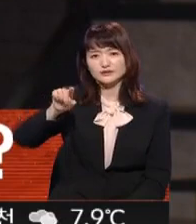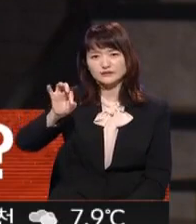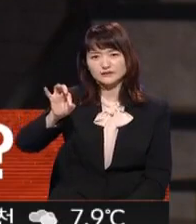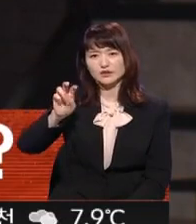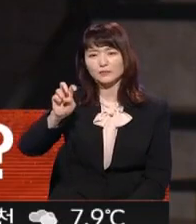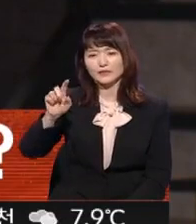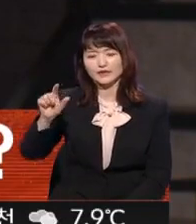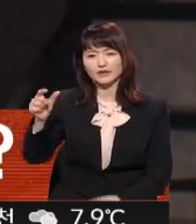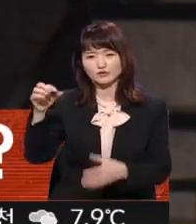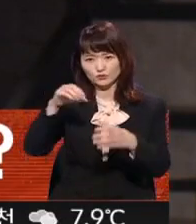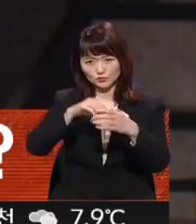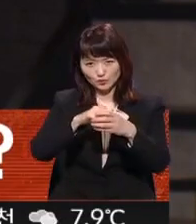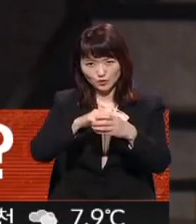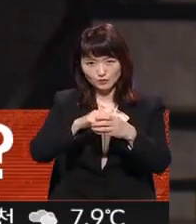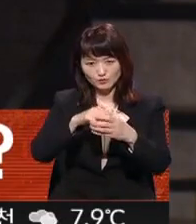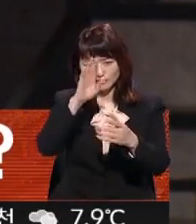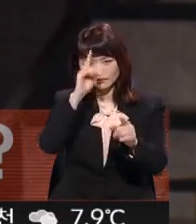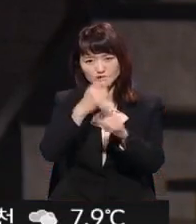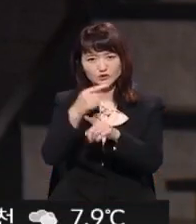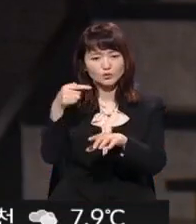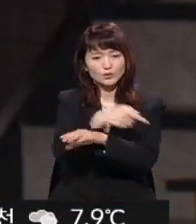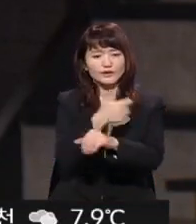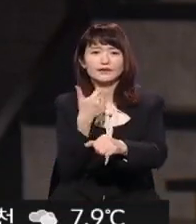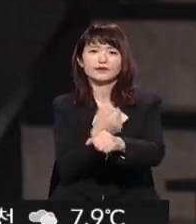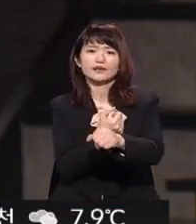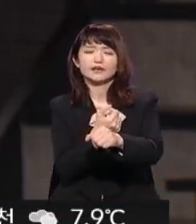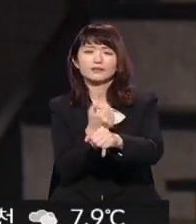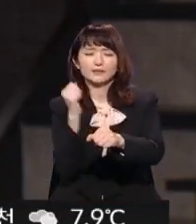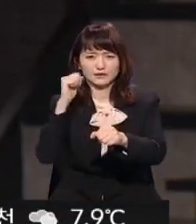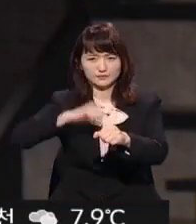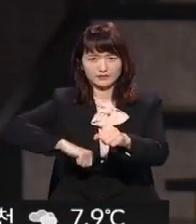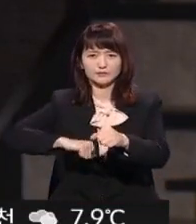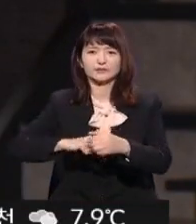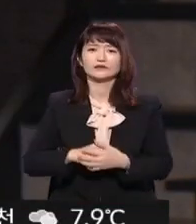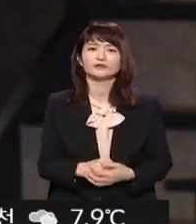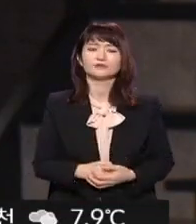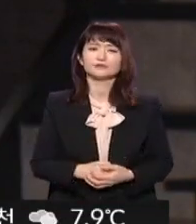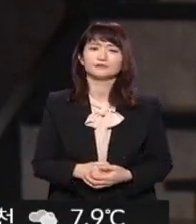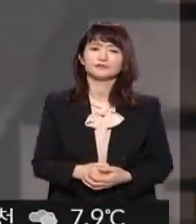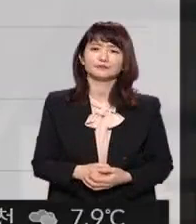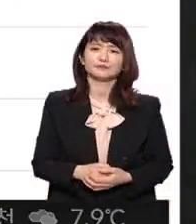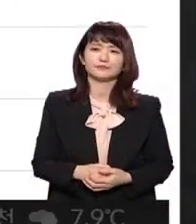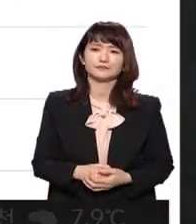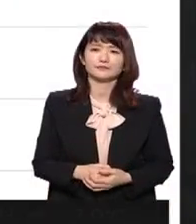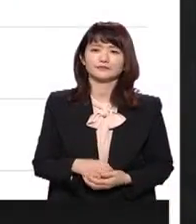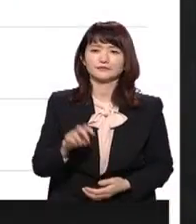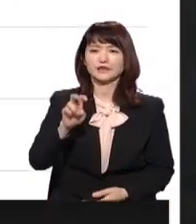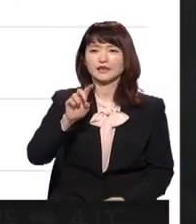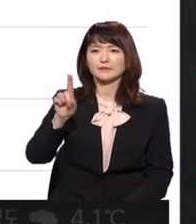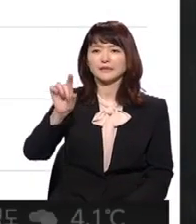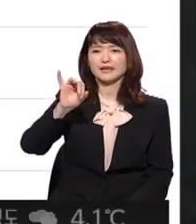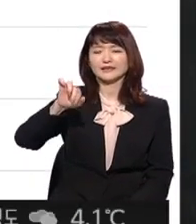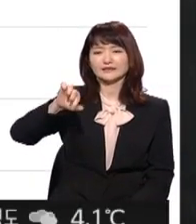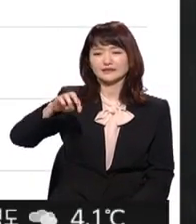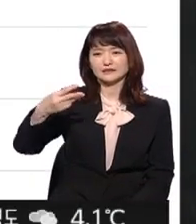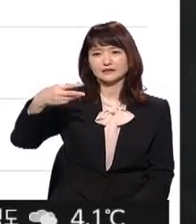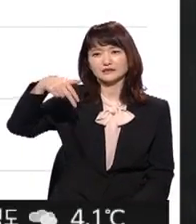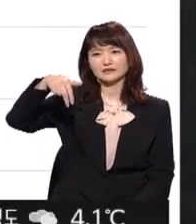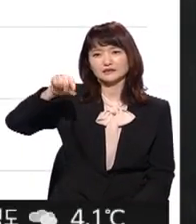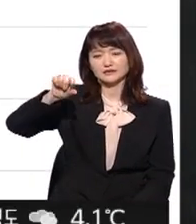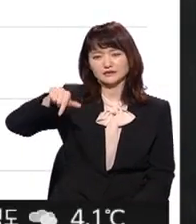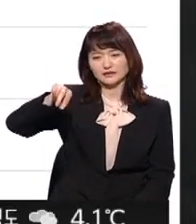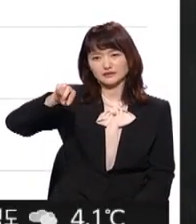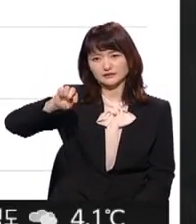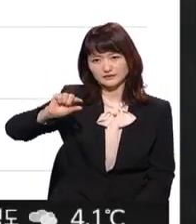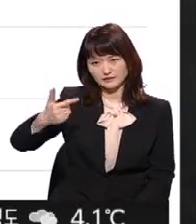목적 이외에 투여를 하는 것은 그 마약법 위반해당이 됩니다 여러분 잘 알고 계시는 그 마이클 잭슨이라고이 사람도